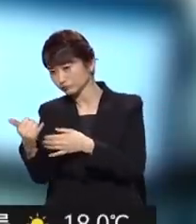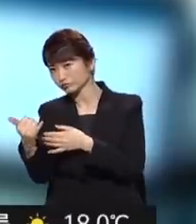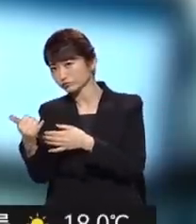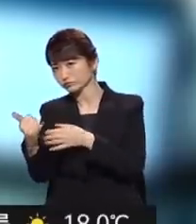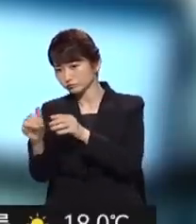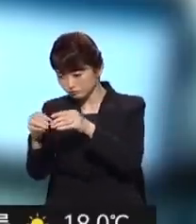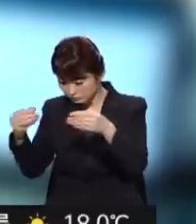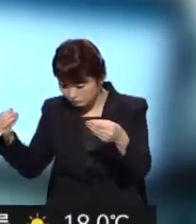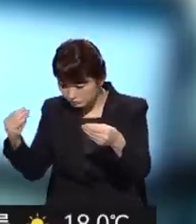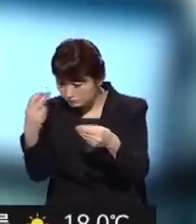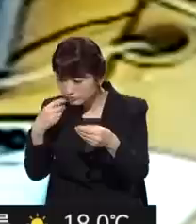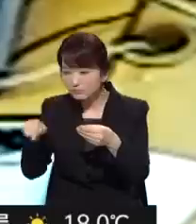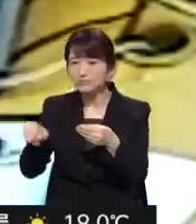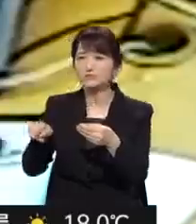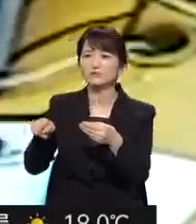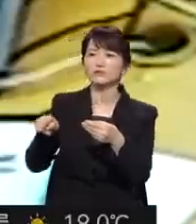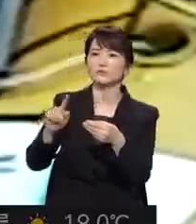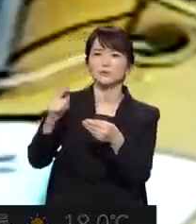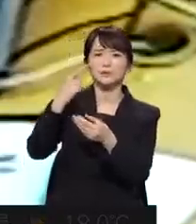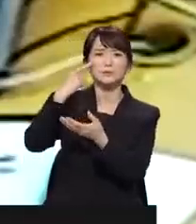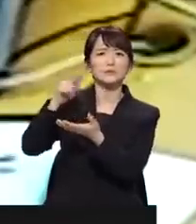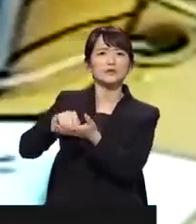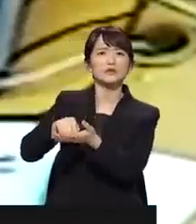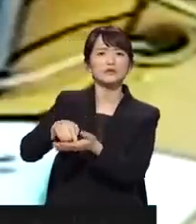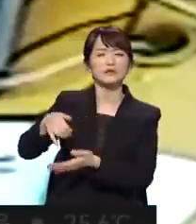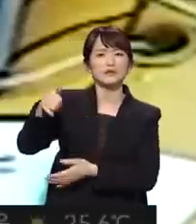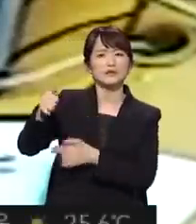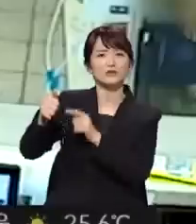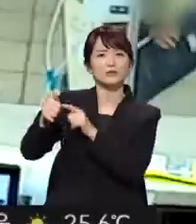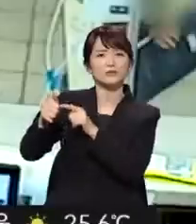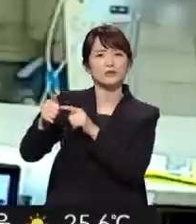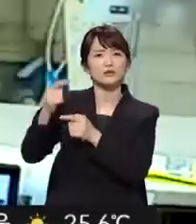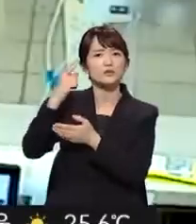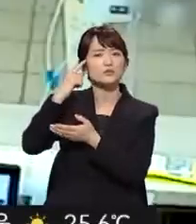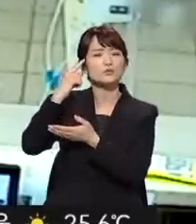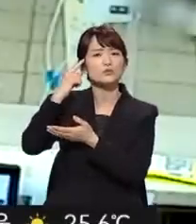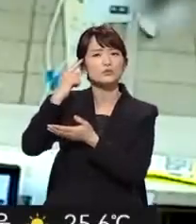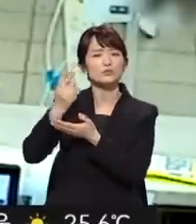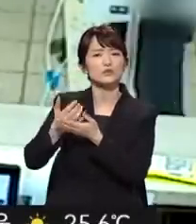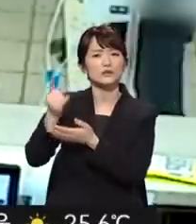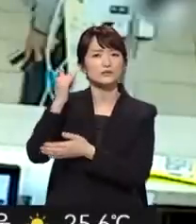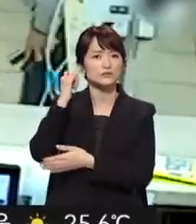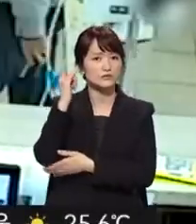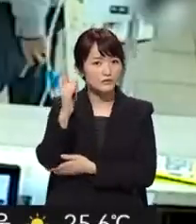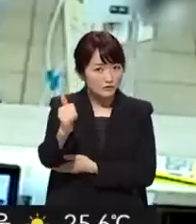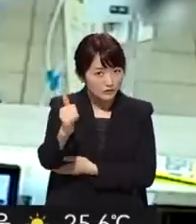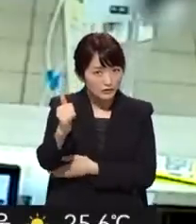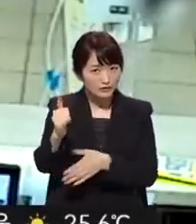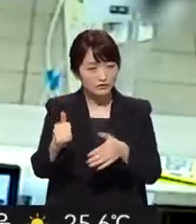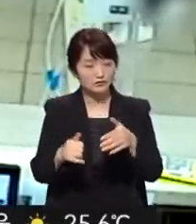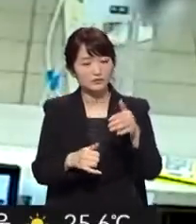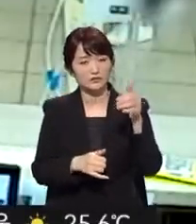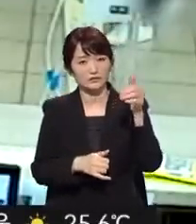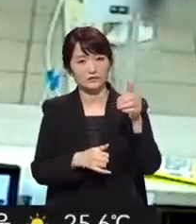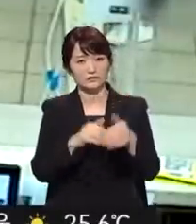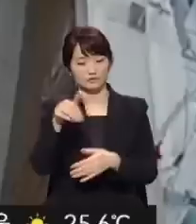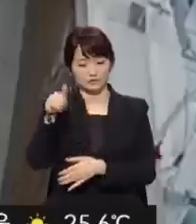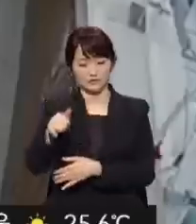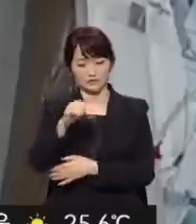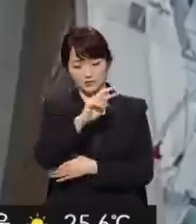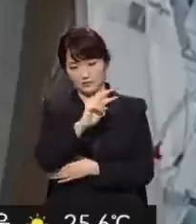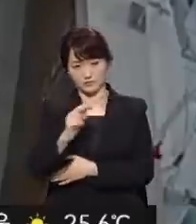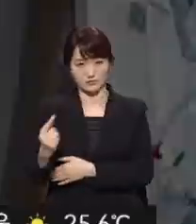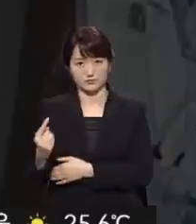아니, 이것은! 예, 뭔가 발견했어요. 가방에 든 휴대폰으로 주인에게 연락을 합니다. 가방 찾으러 오세요. 자, 일단 지구대로